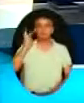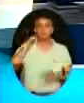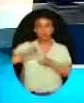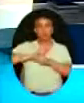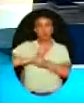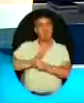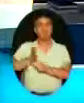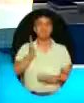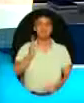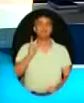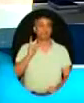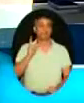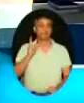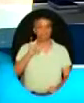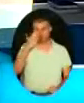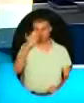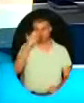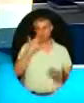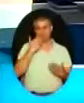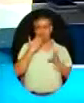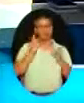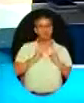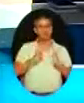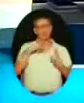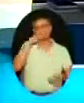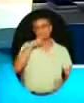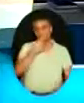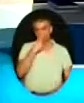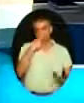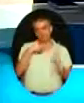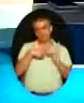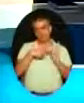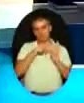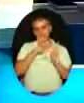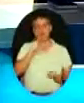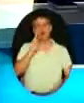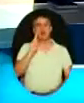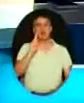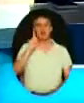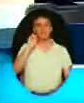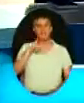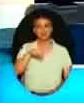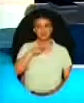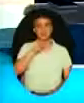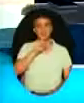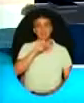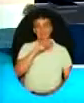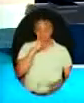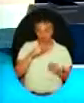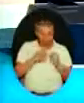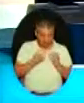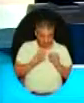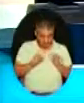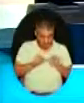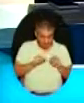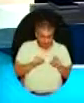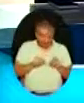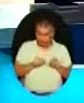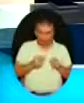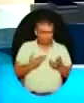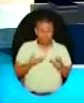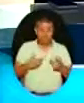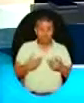אכזרי, באופן אכזרי, מי שמכיר את פרשת נתיב האבות, שיקרא את המאמר המצוין של קלמן ליבסקינד, שמראה איך על מטרים בדודים, שאין